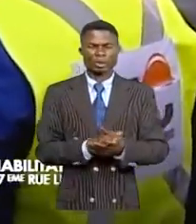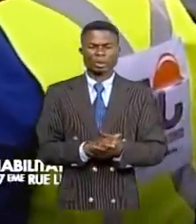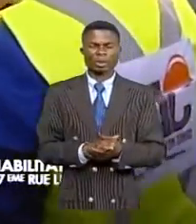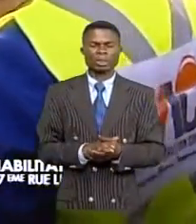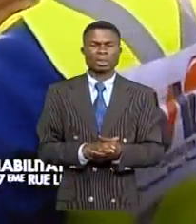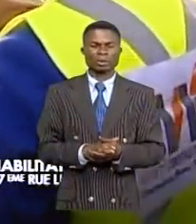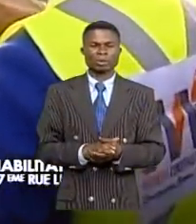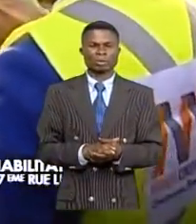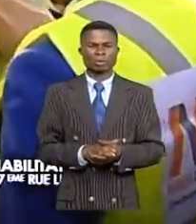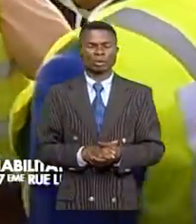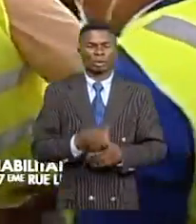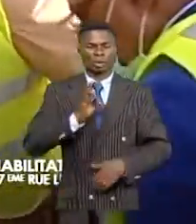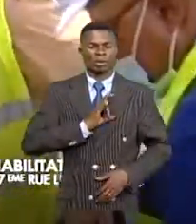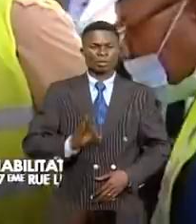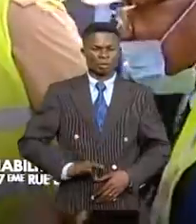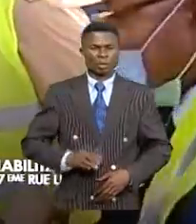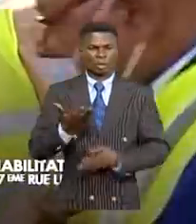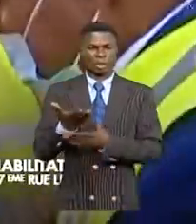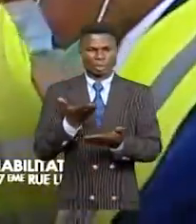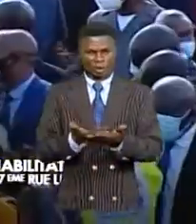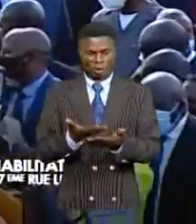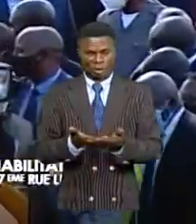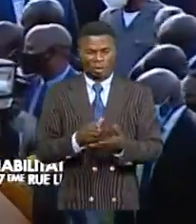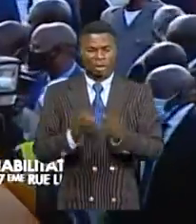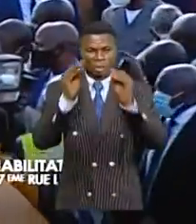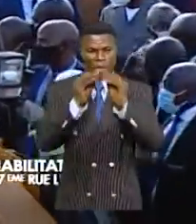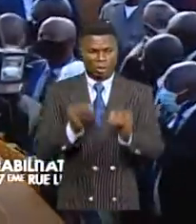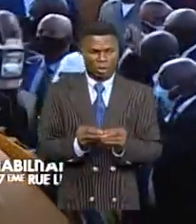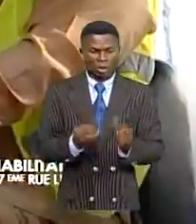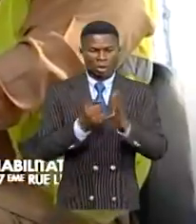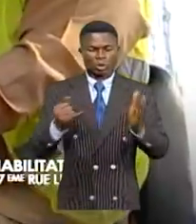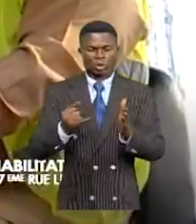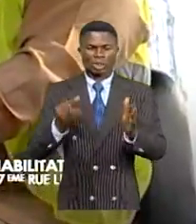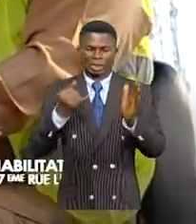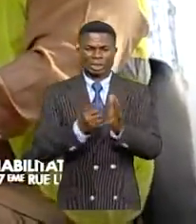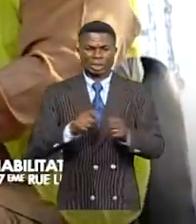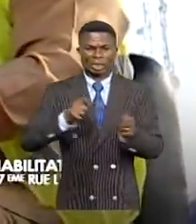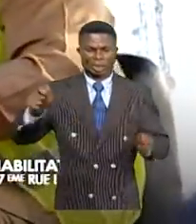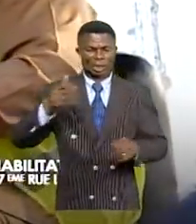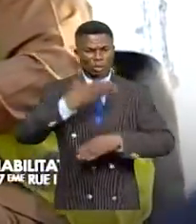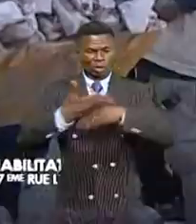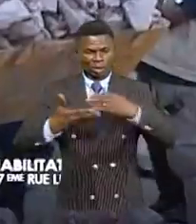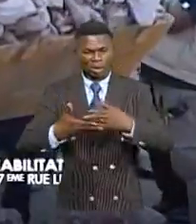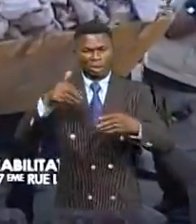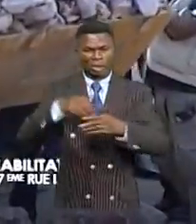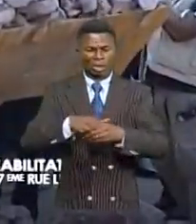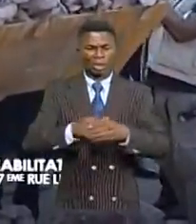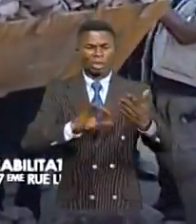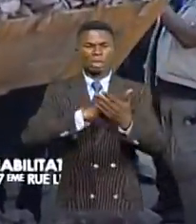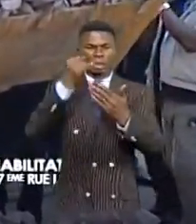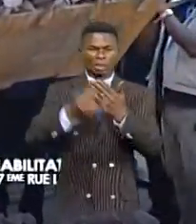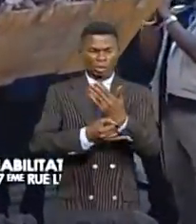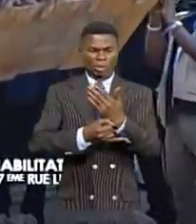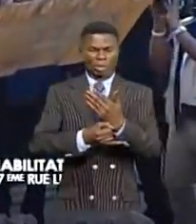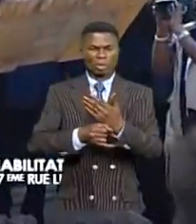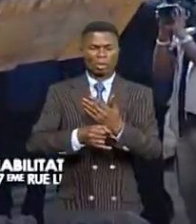de la République, Félix Antoine Tshisekedi Tshilombo. Au total, 66 km de voirie à moderniser à travers les projets